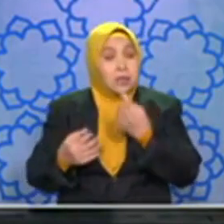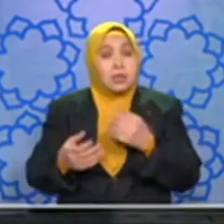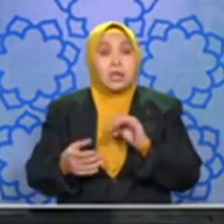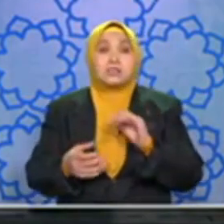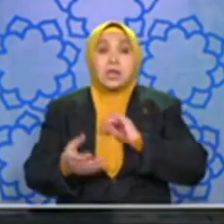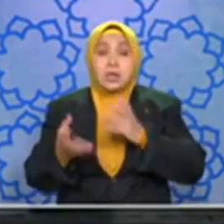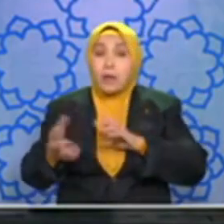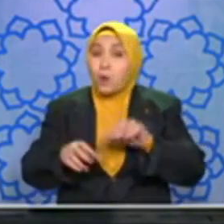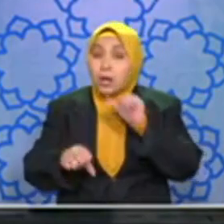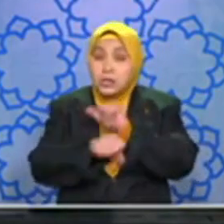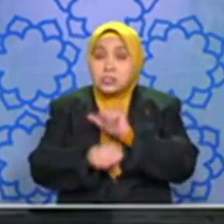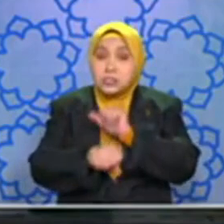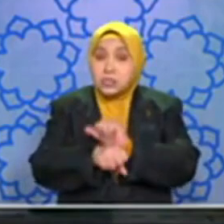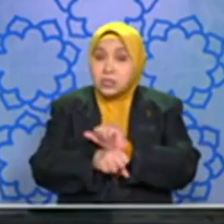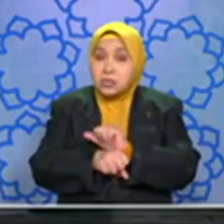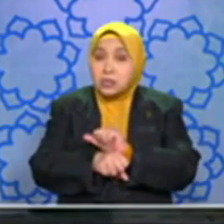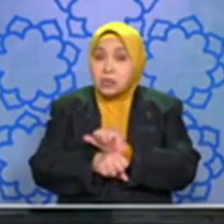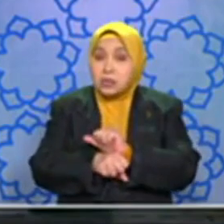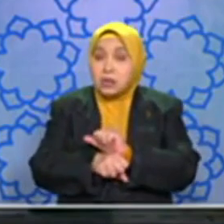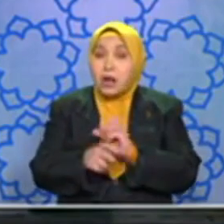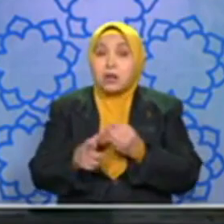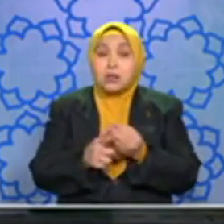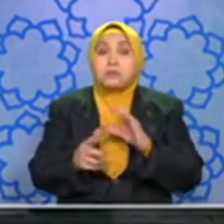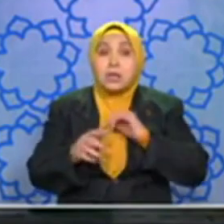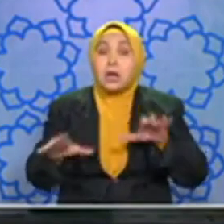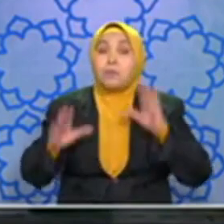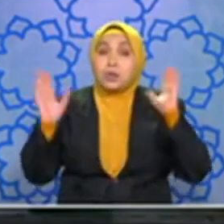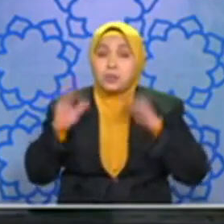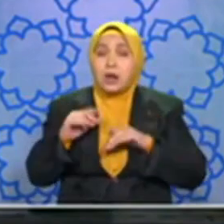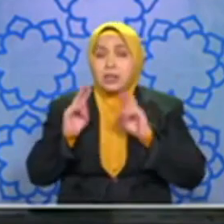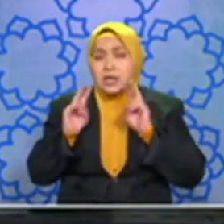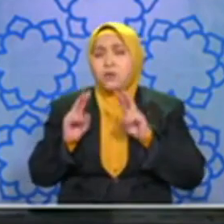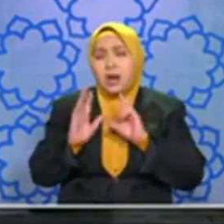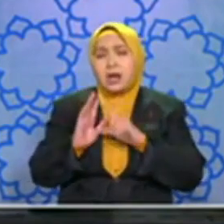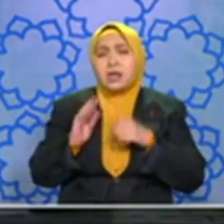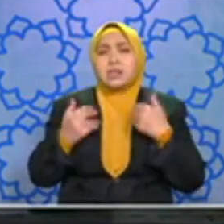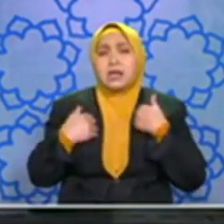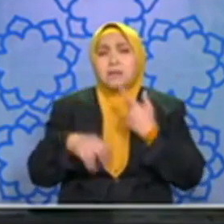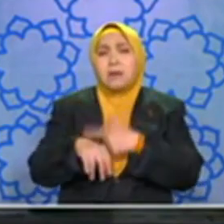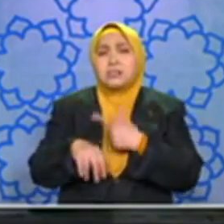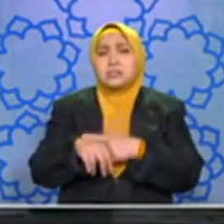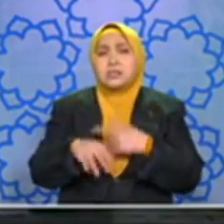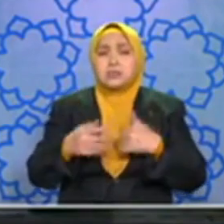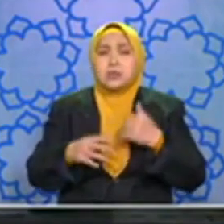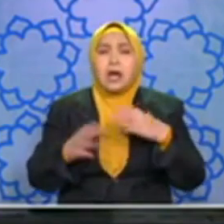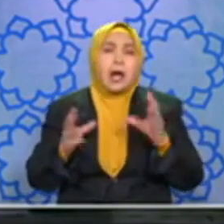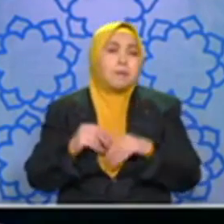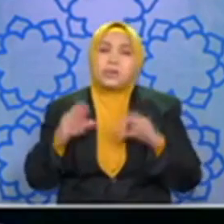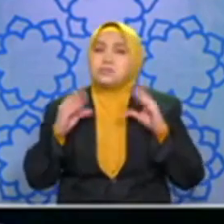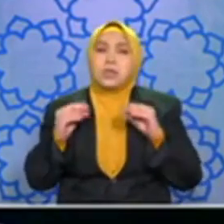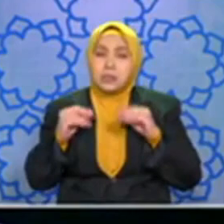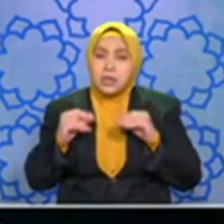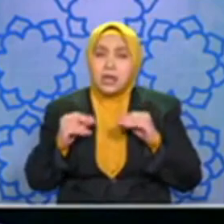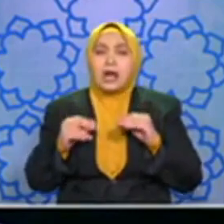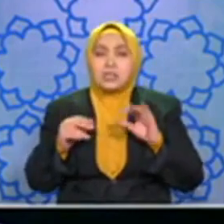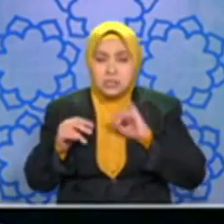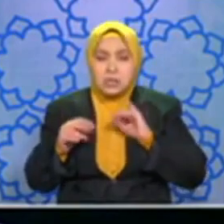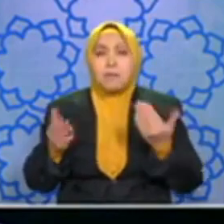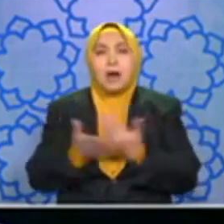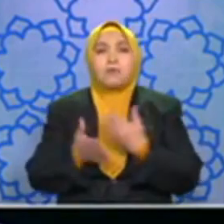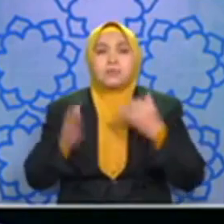nak buat kerja, ya, ataupun kalau saya nak solat ni, tengoklah nanti kalau ada masa, saya dah habis meeting apa sebagainya, saya sembahyang